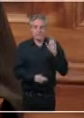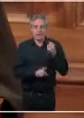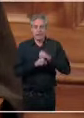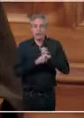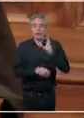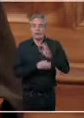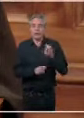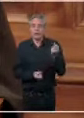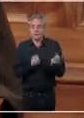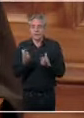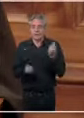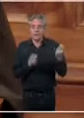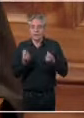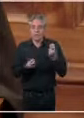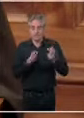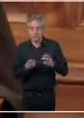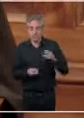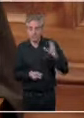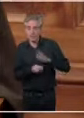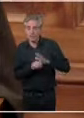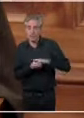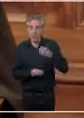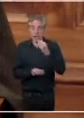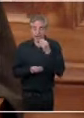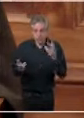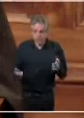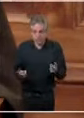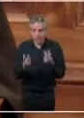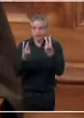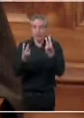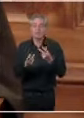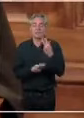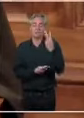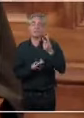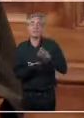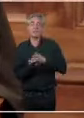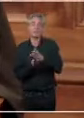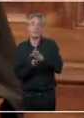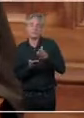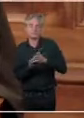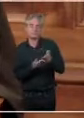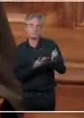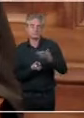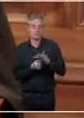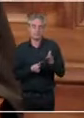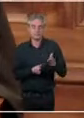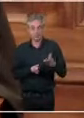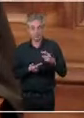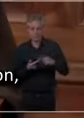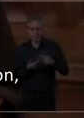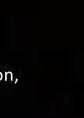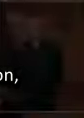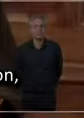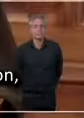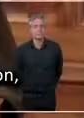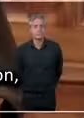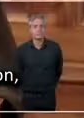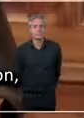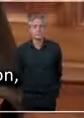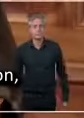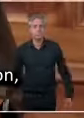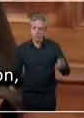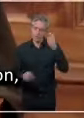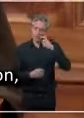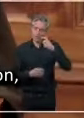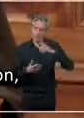déchets alimentaires. Et là, nous soutenons 2 projets pour du compostage et l'installation de frigos zéro déchet pour les étudiants. Comme vous le voyez